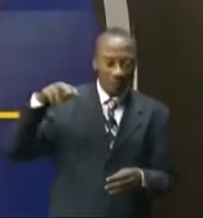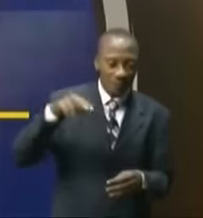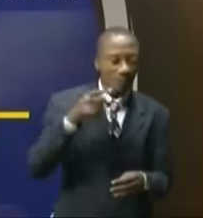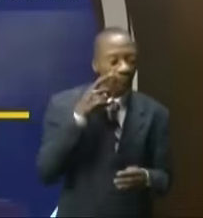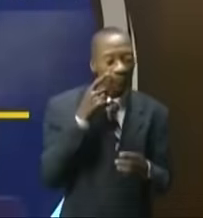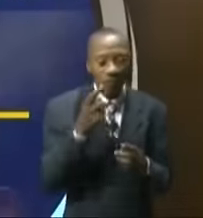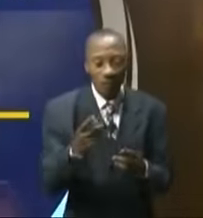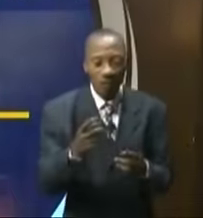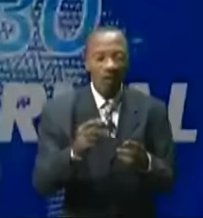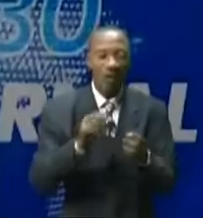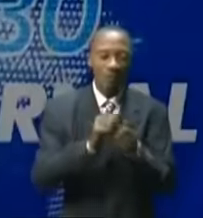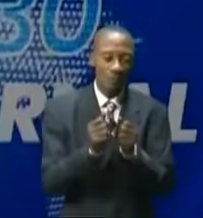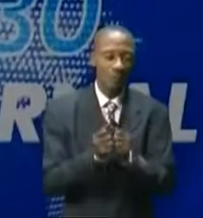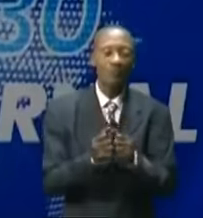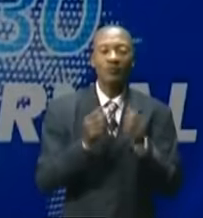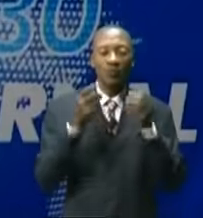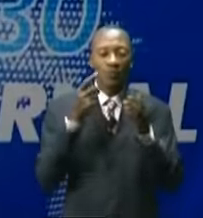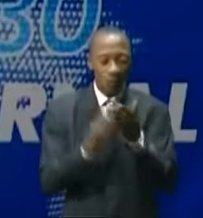pour le titre.